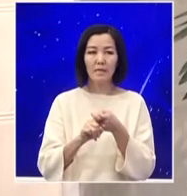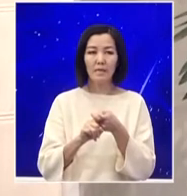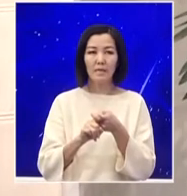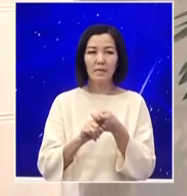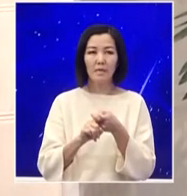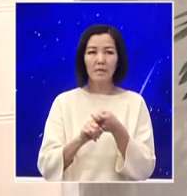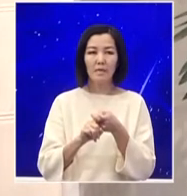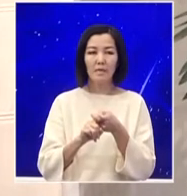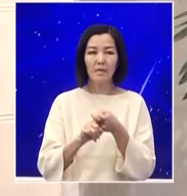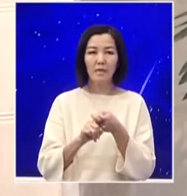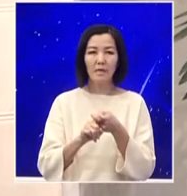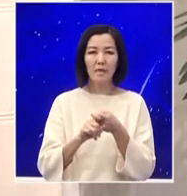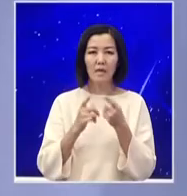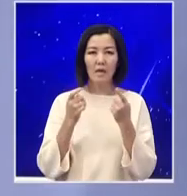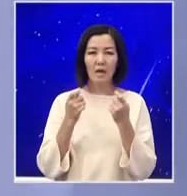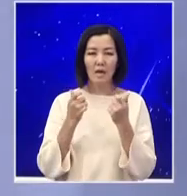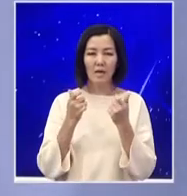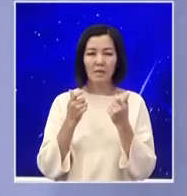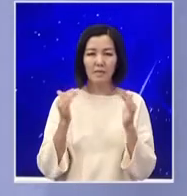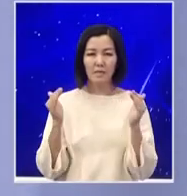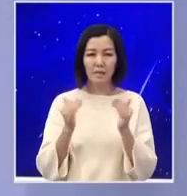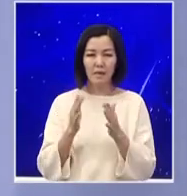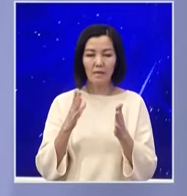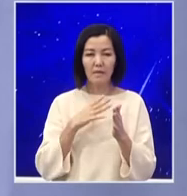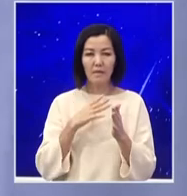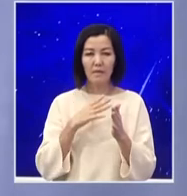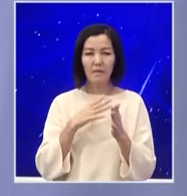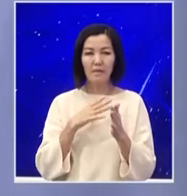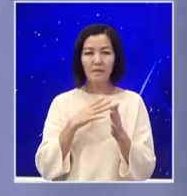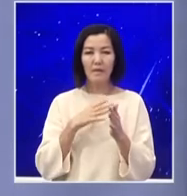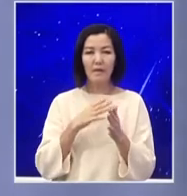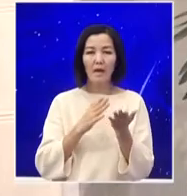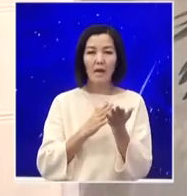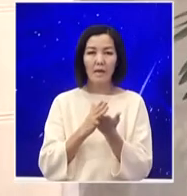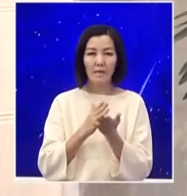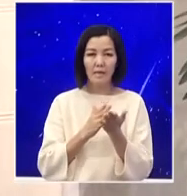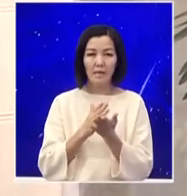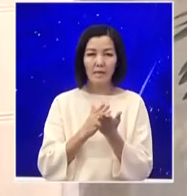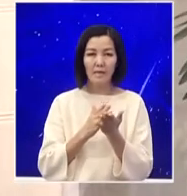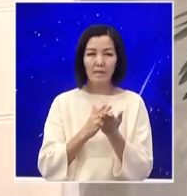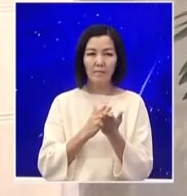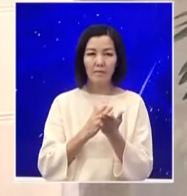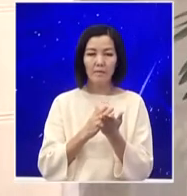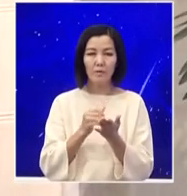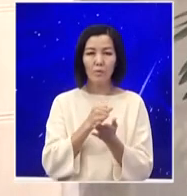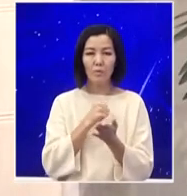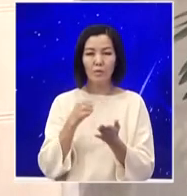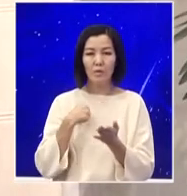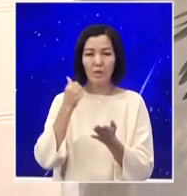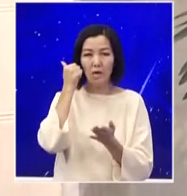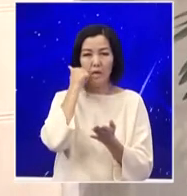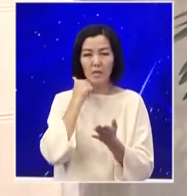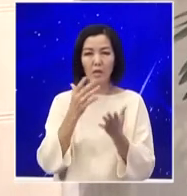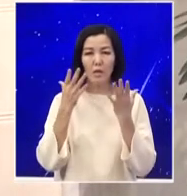қысқа аз құрықпен жасап атыр. Ардагерлеріміз осы өздерінің қарттар күніне